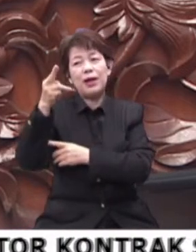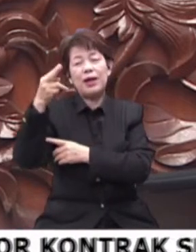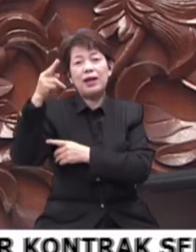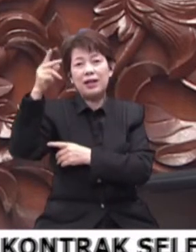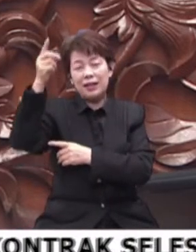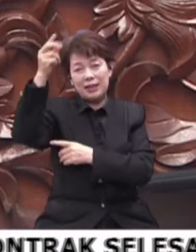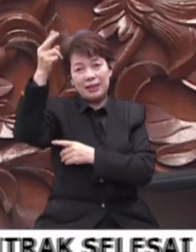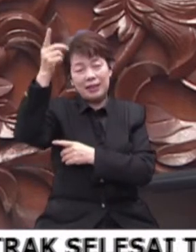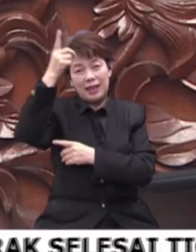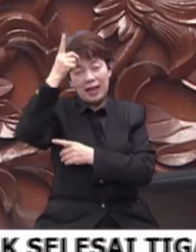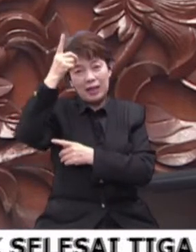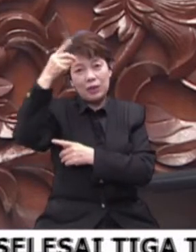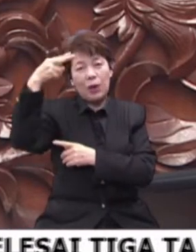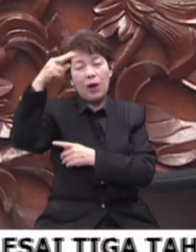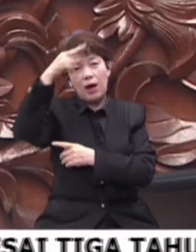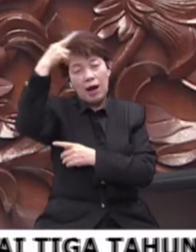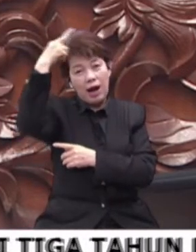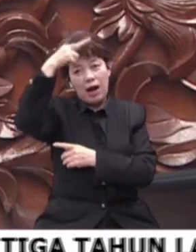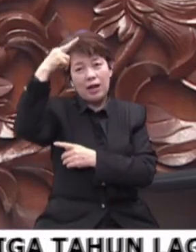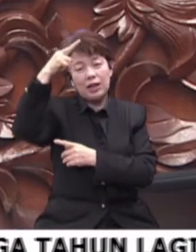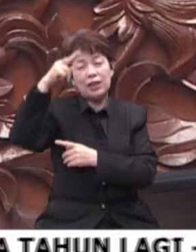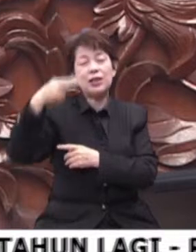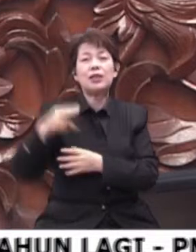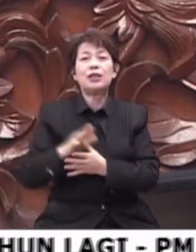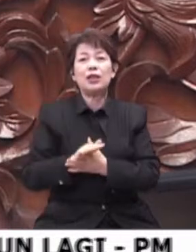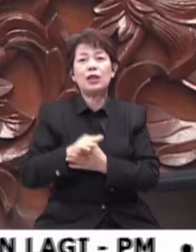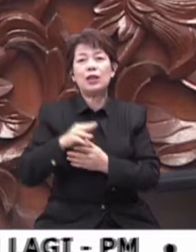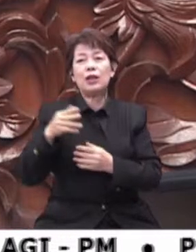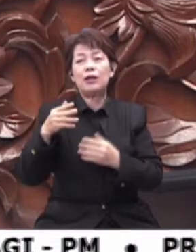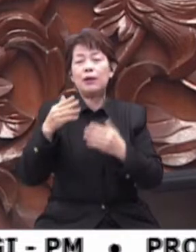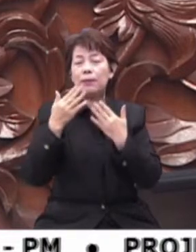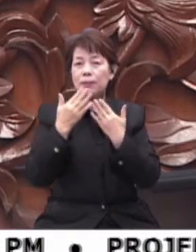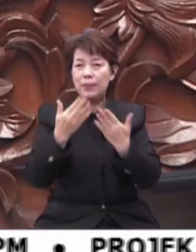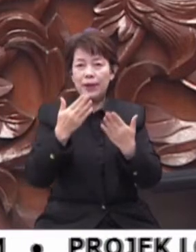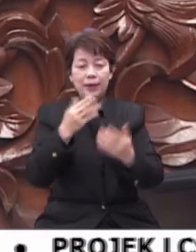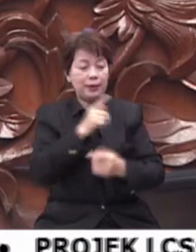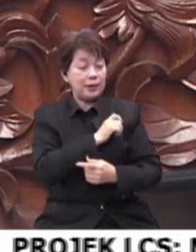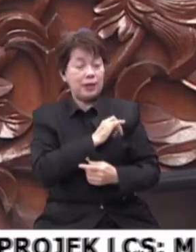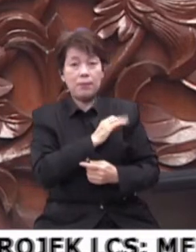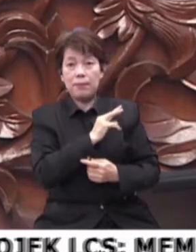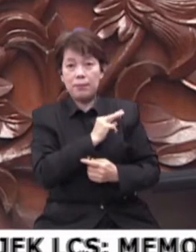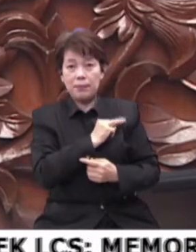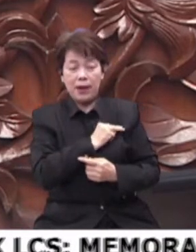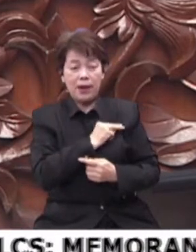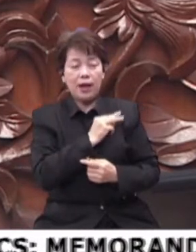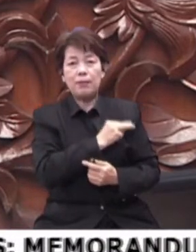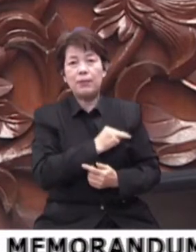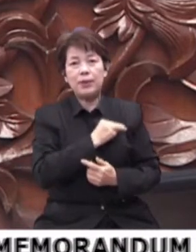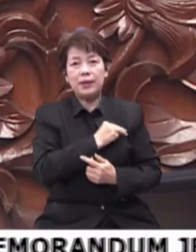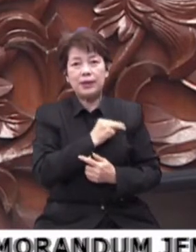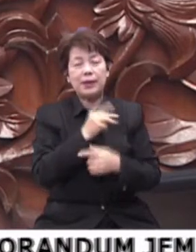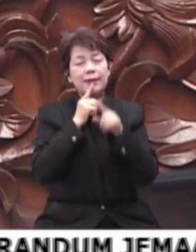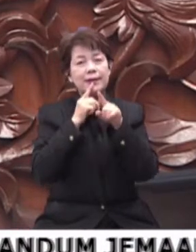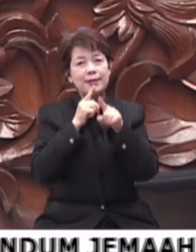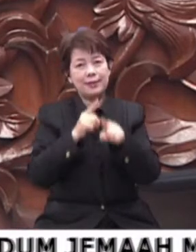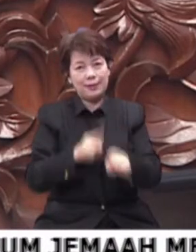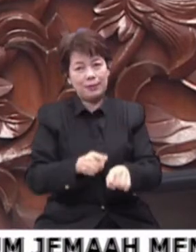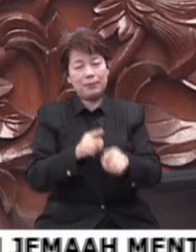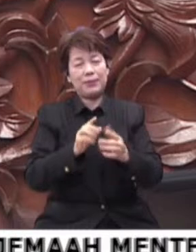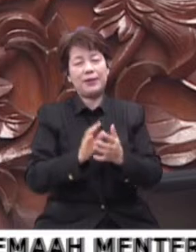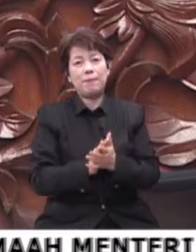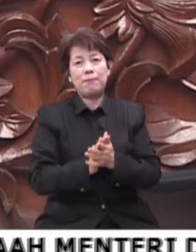Haji Habibullah timbangan menteri pengangkutan di atas jawaban yang telah